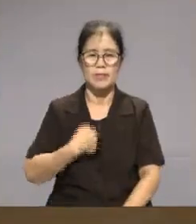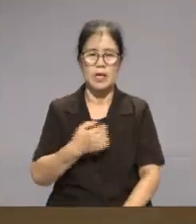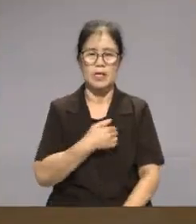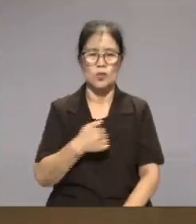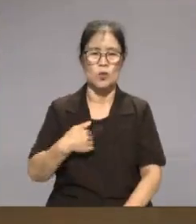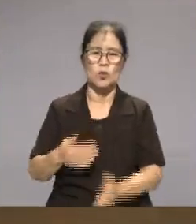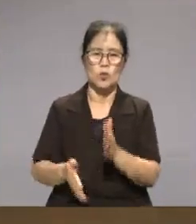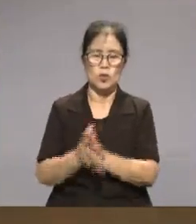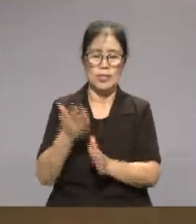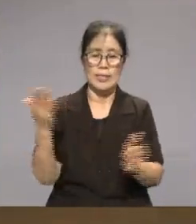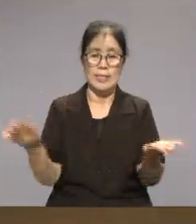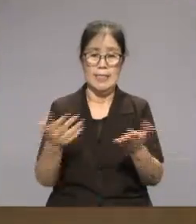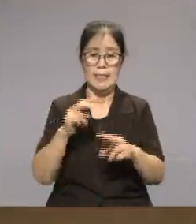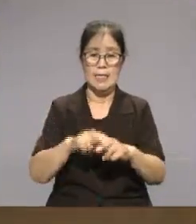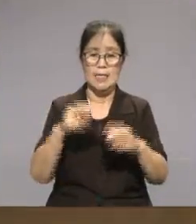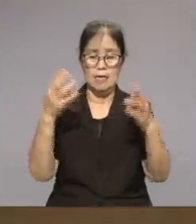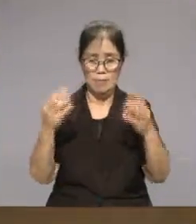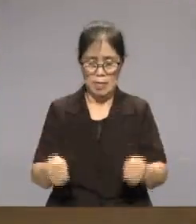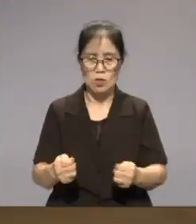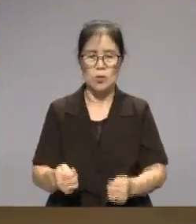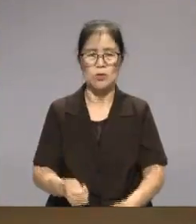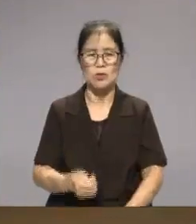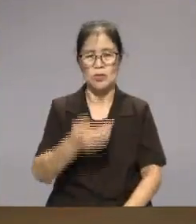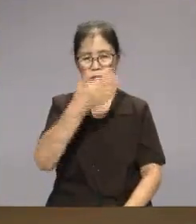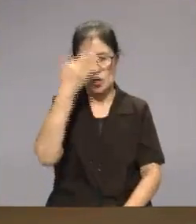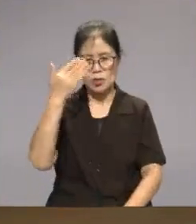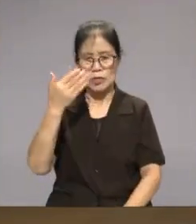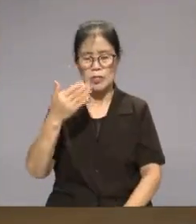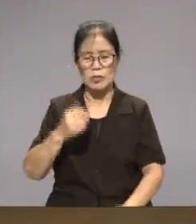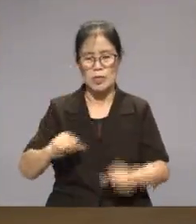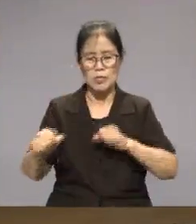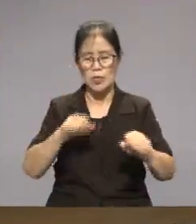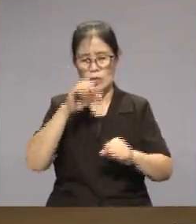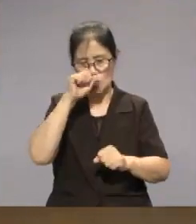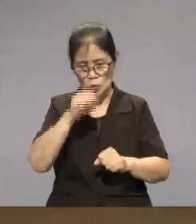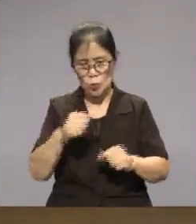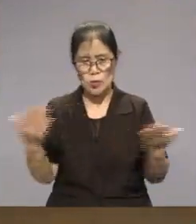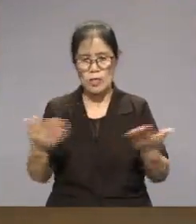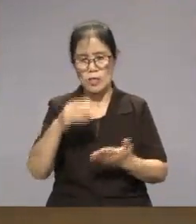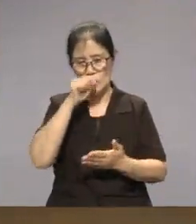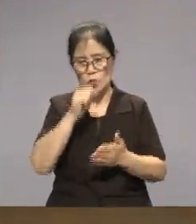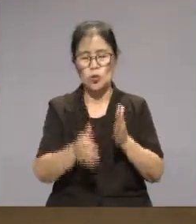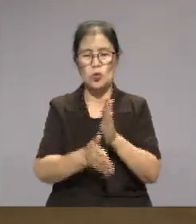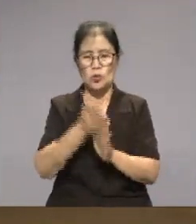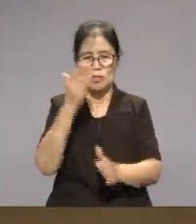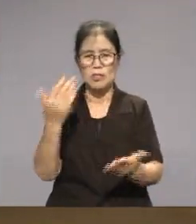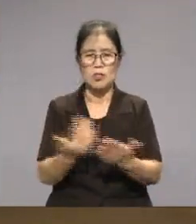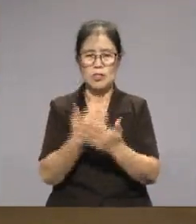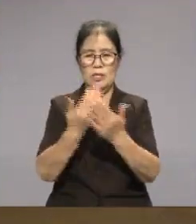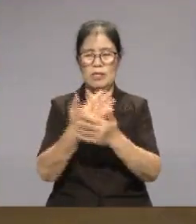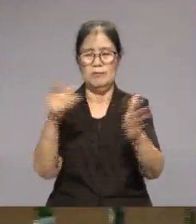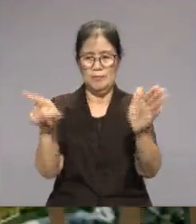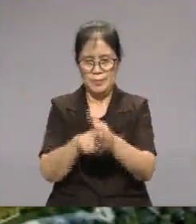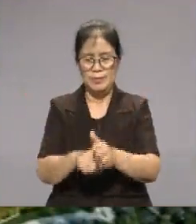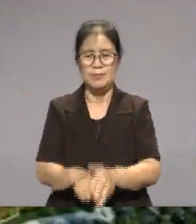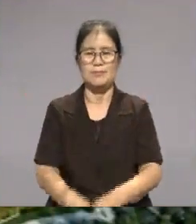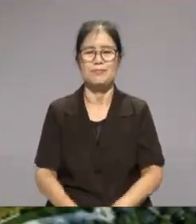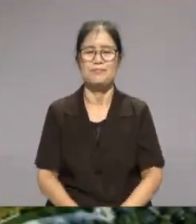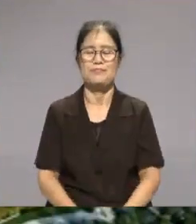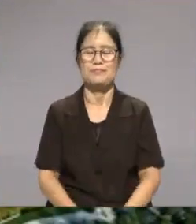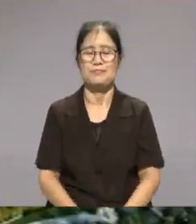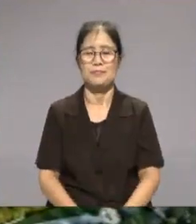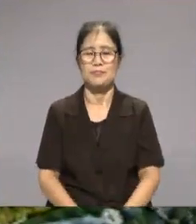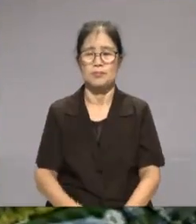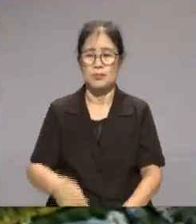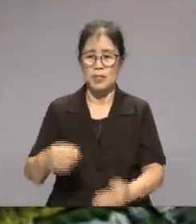자족도시로서의 일자리가 많은 또 청년들이 활동하기 좋은, 일하기 좋은 그런 도시로 성장할 것이라고 있습니다.